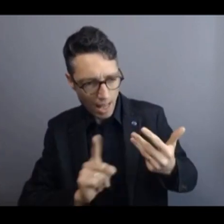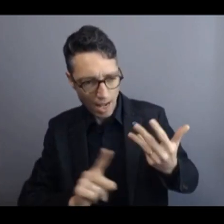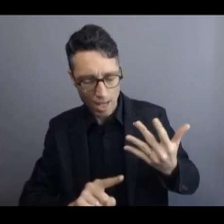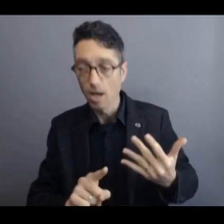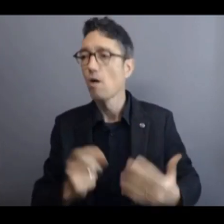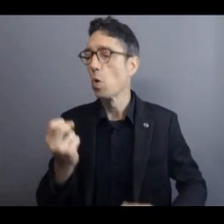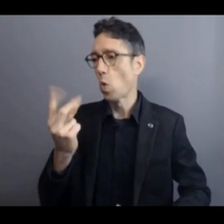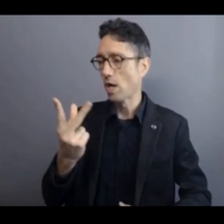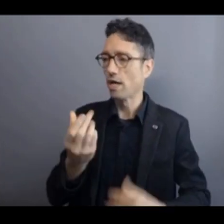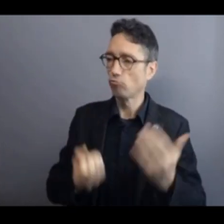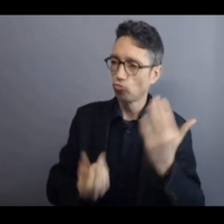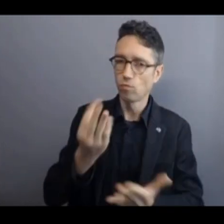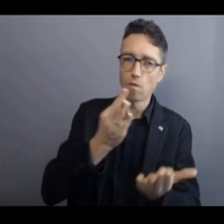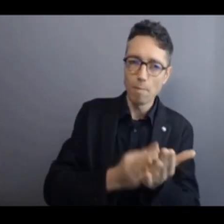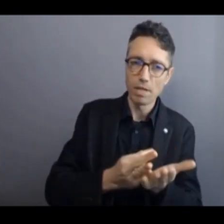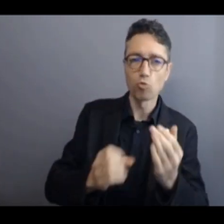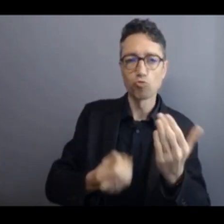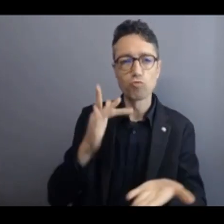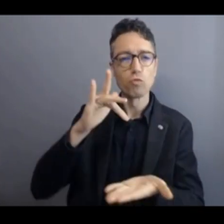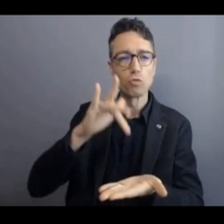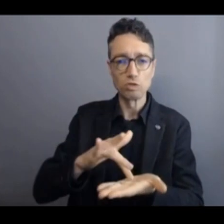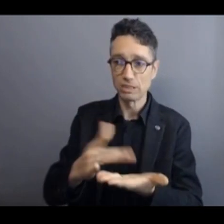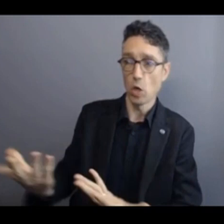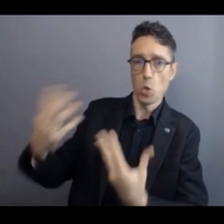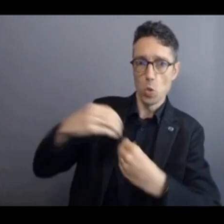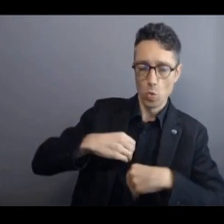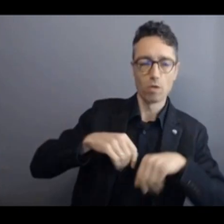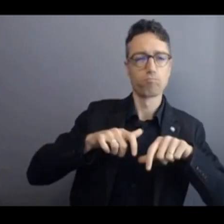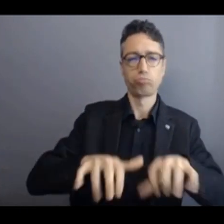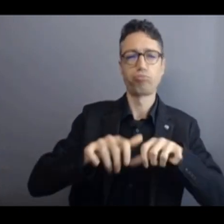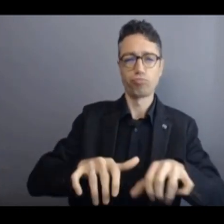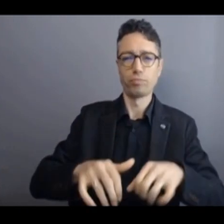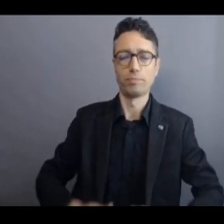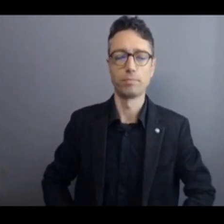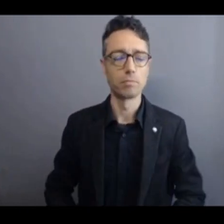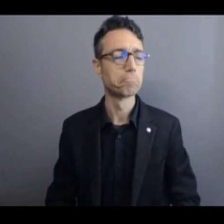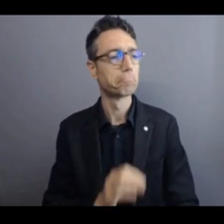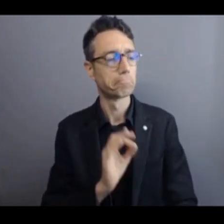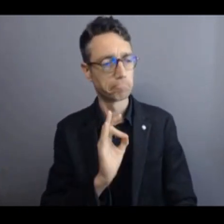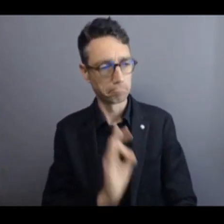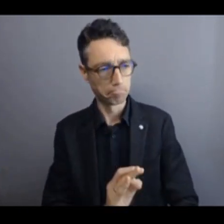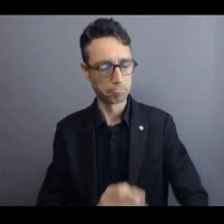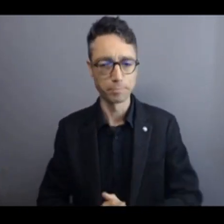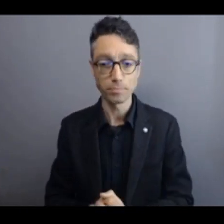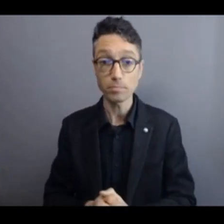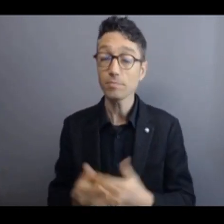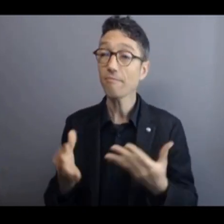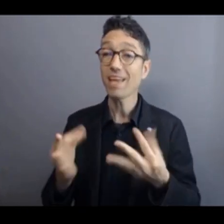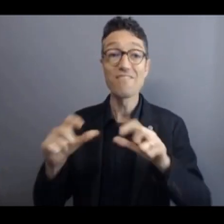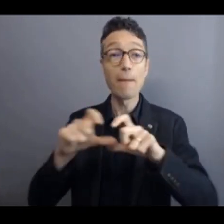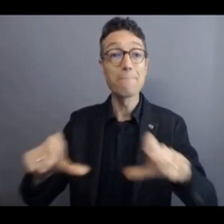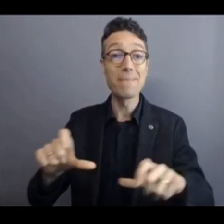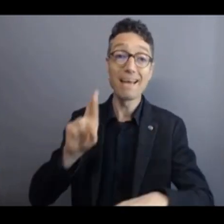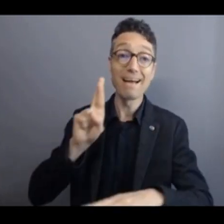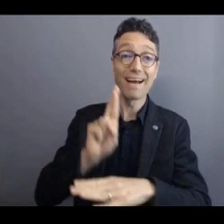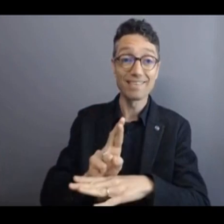mobile. Oui, on comprend ici que sur la réservation des billets, effectivement, il y a plusieurs